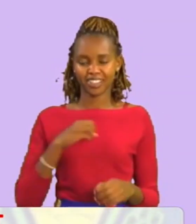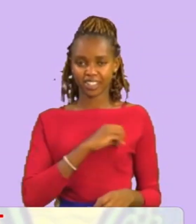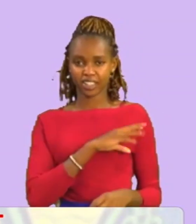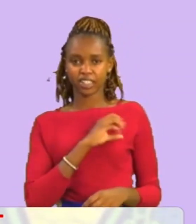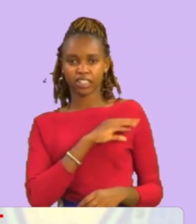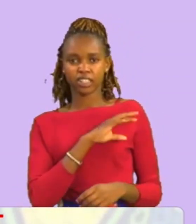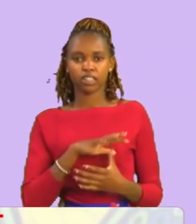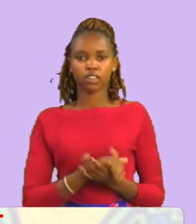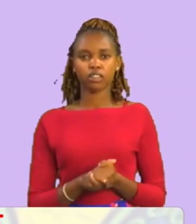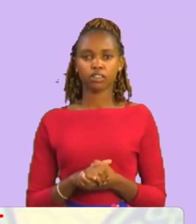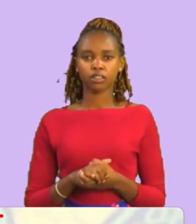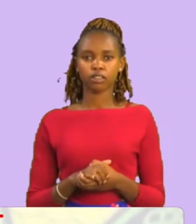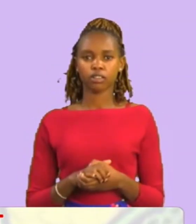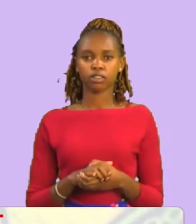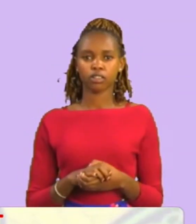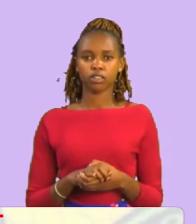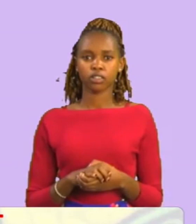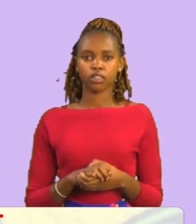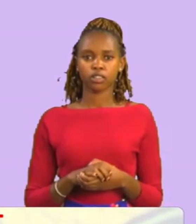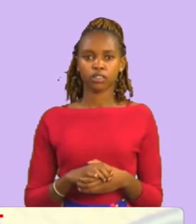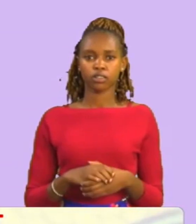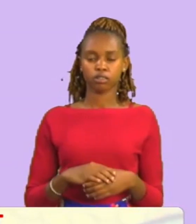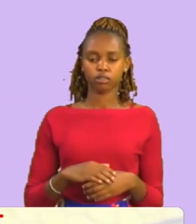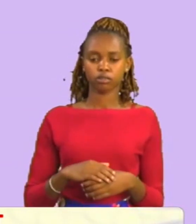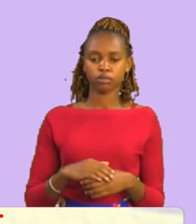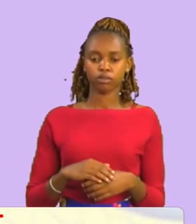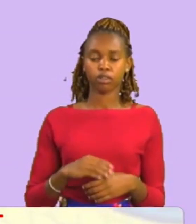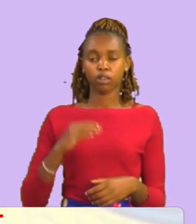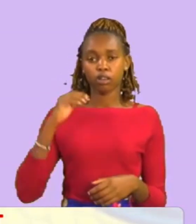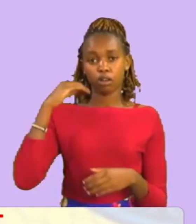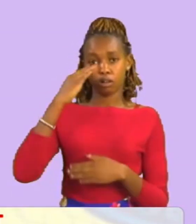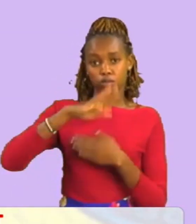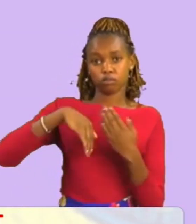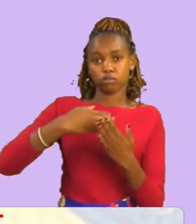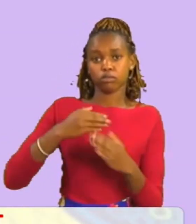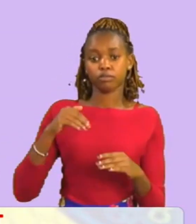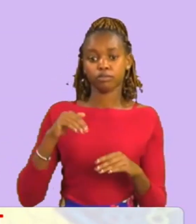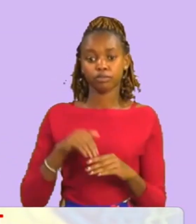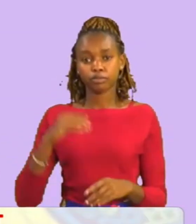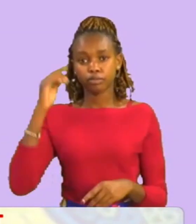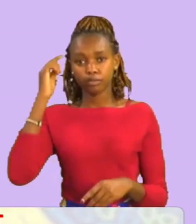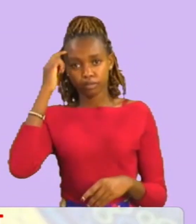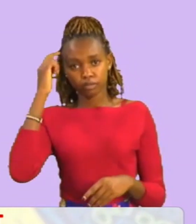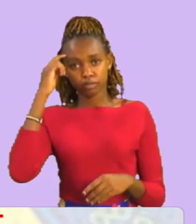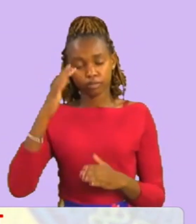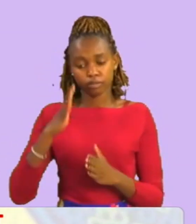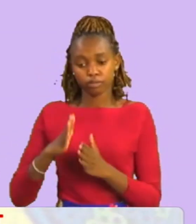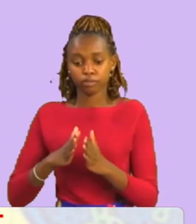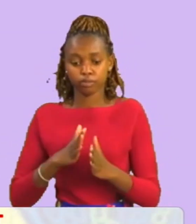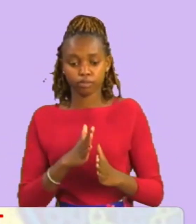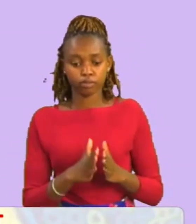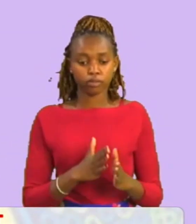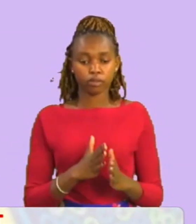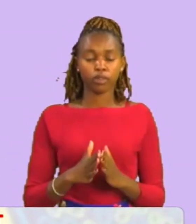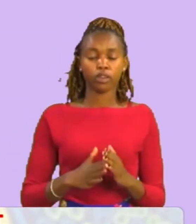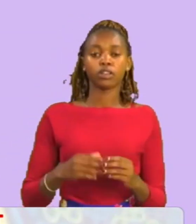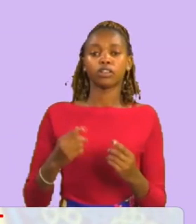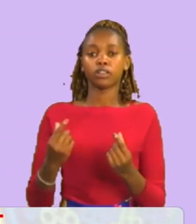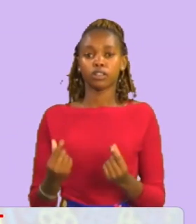about but then if it comes to situation kama hiyo, it's all in the mind. Ujamaa ametengeneza his perfect little